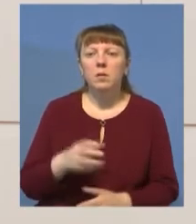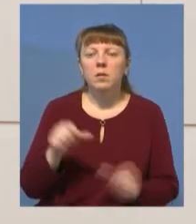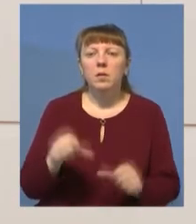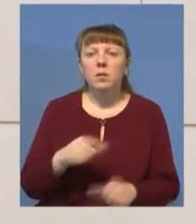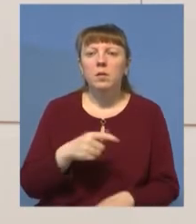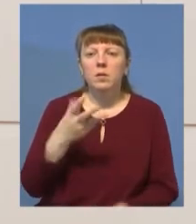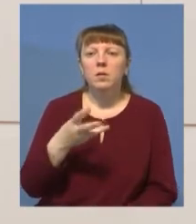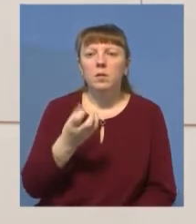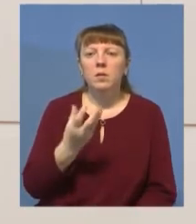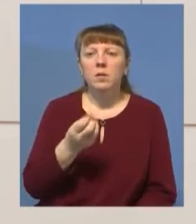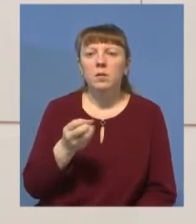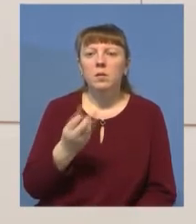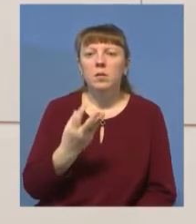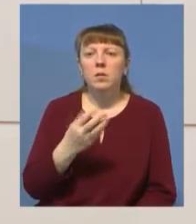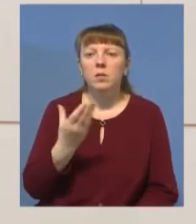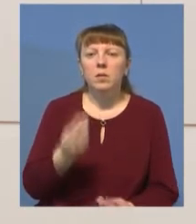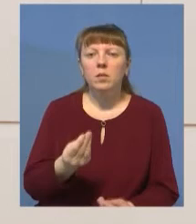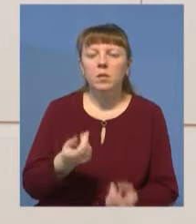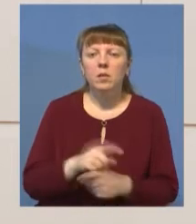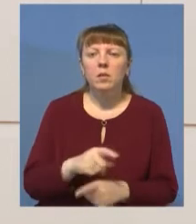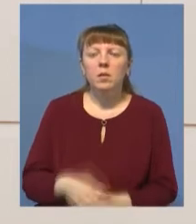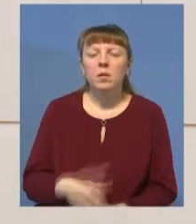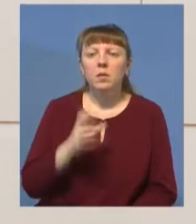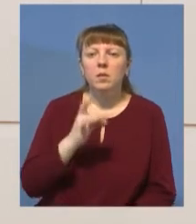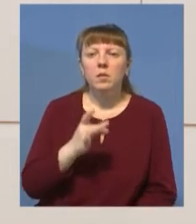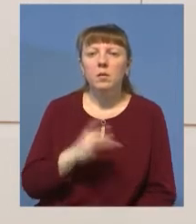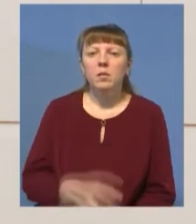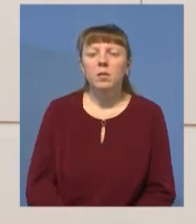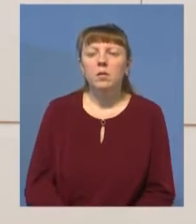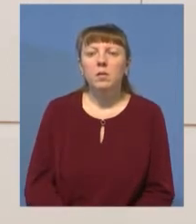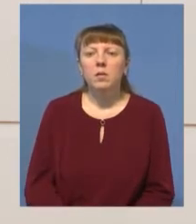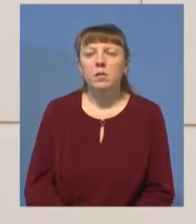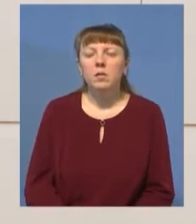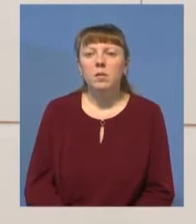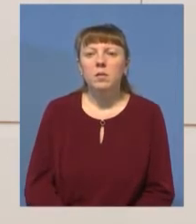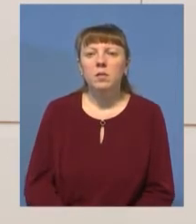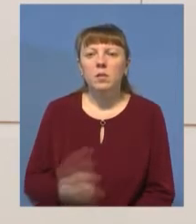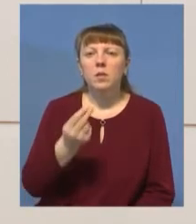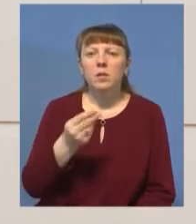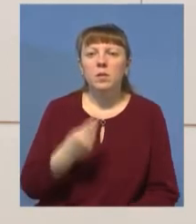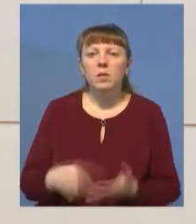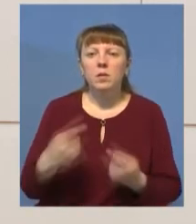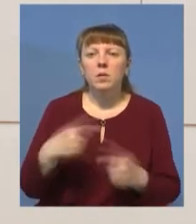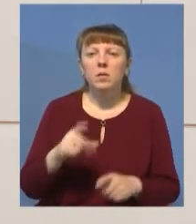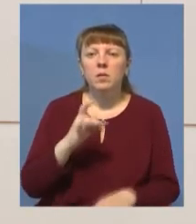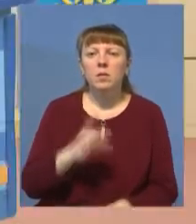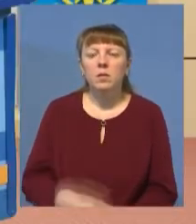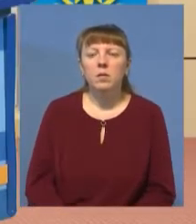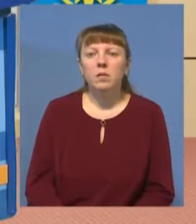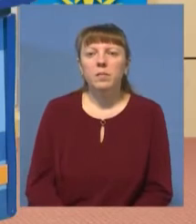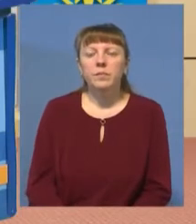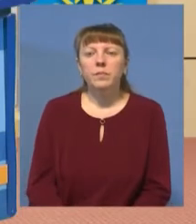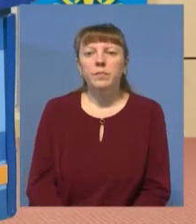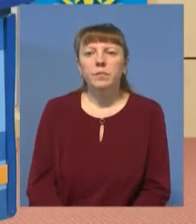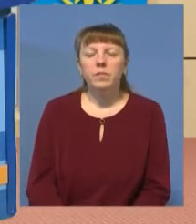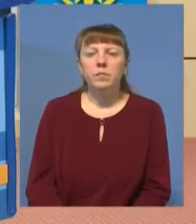в течение 14 дней обратиться за заменой этого товара, аналогичного товара, либо на эту сумму приобрести какой-то другой товар. Угу.